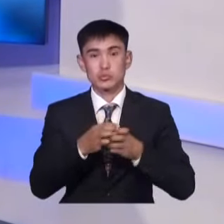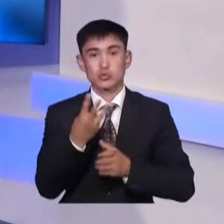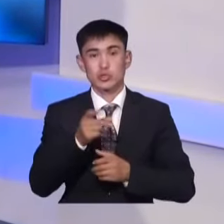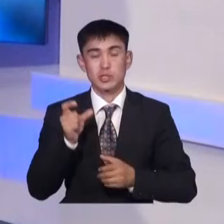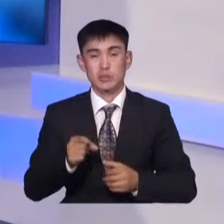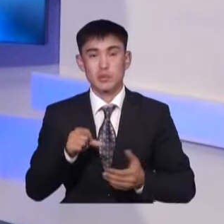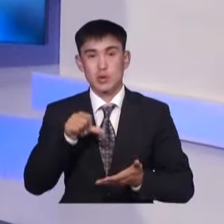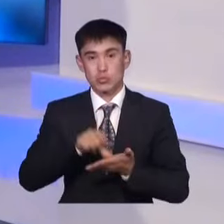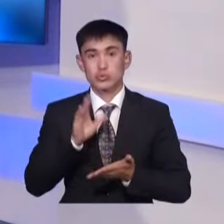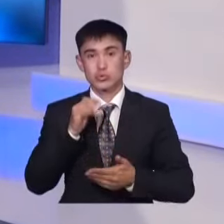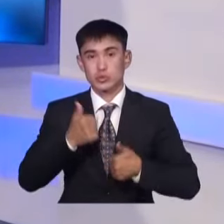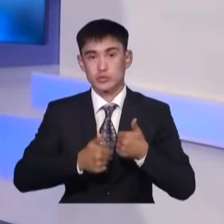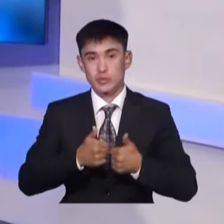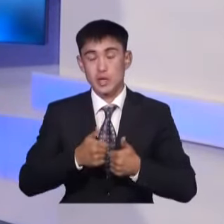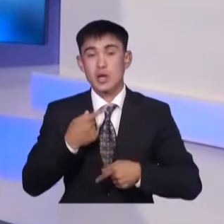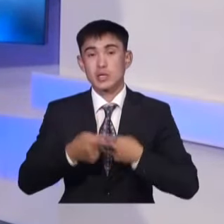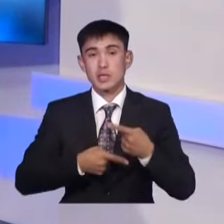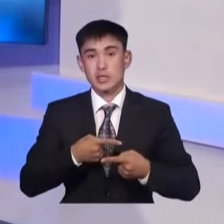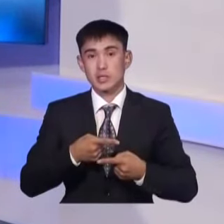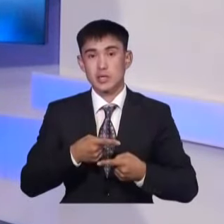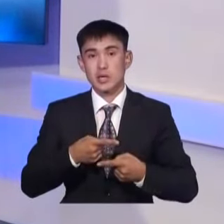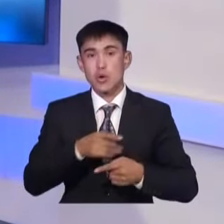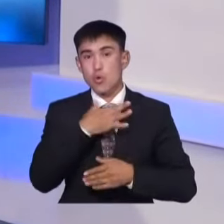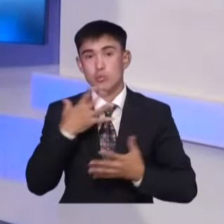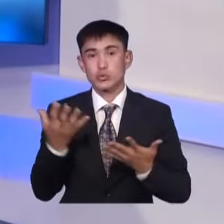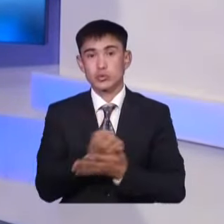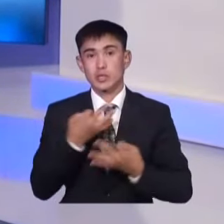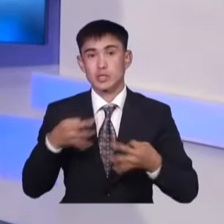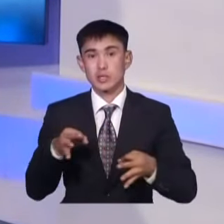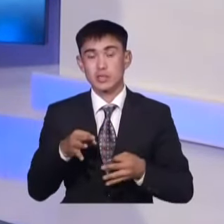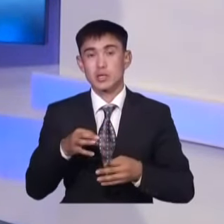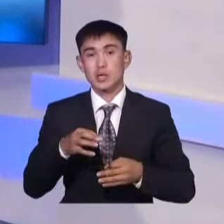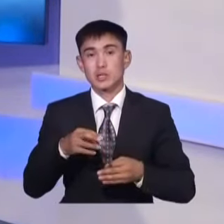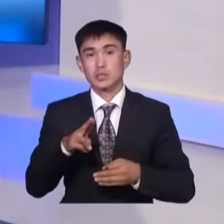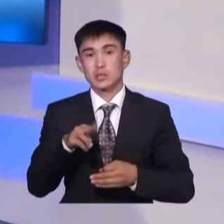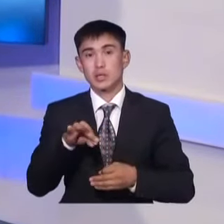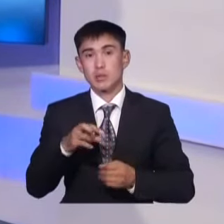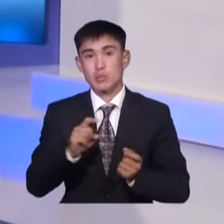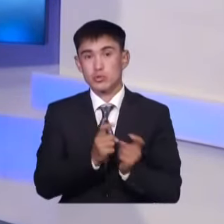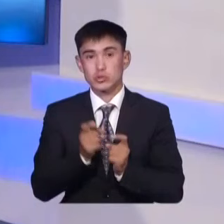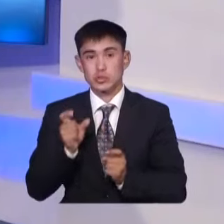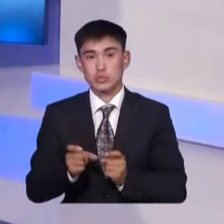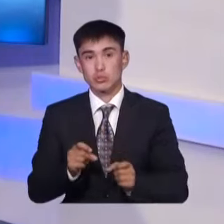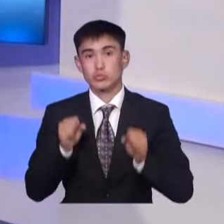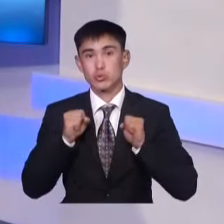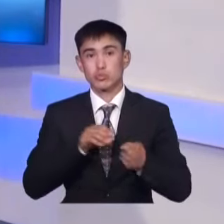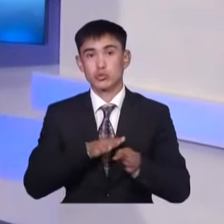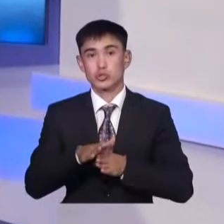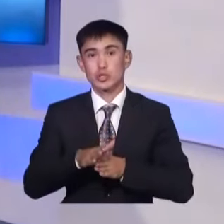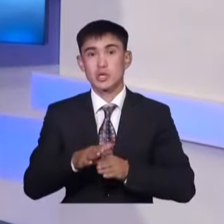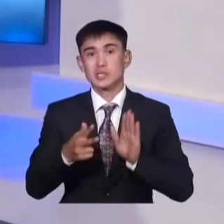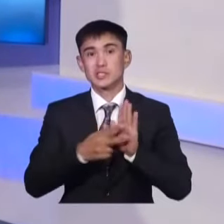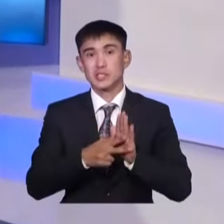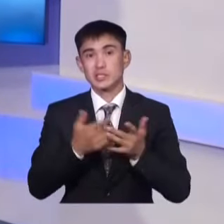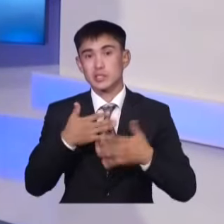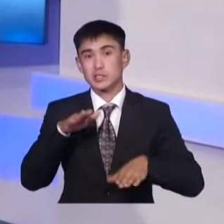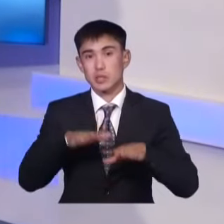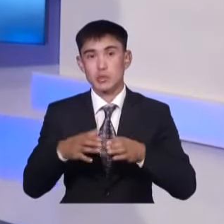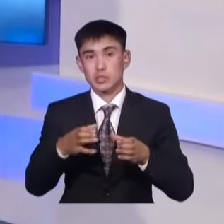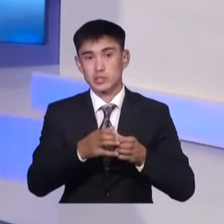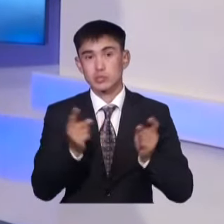3 адам сынға түседі. Одан кейінгі кезекте ең көп жолдама жеңгендер татами шеберлері. Бұл спорт түрі бойынша балуандар 8 түрлі